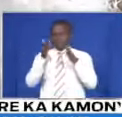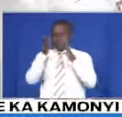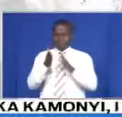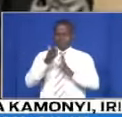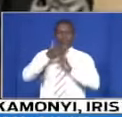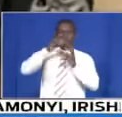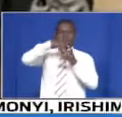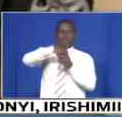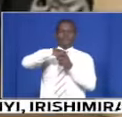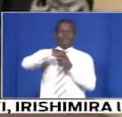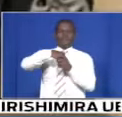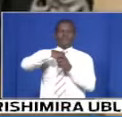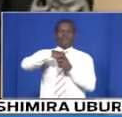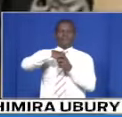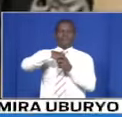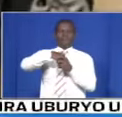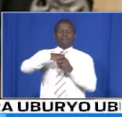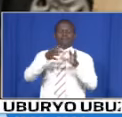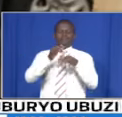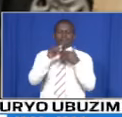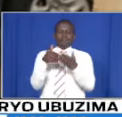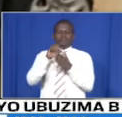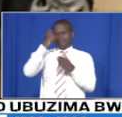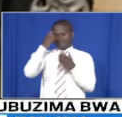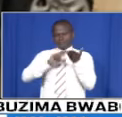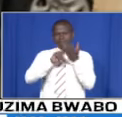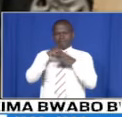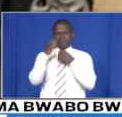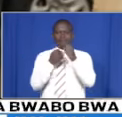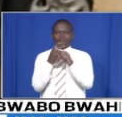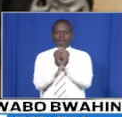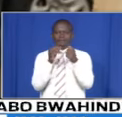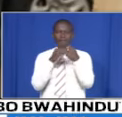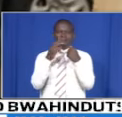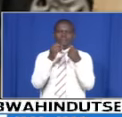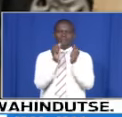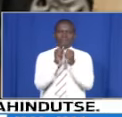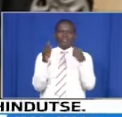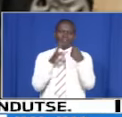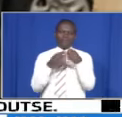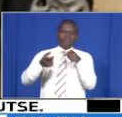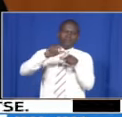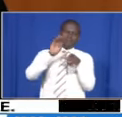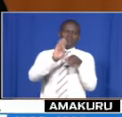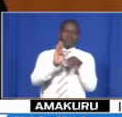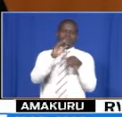hagati ingengo y'imari leta izakoresha mu mwaka wa 2018-2019 yiyongereho